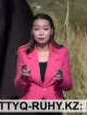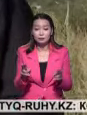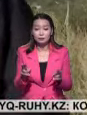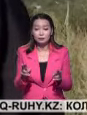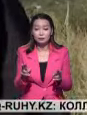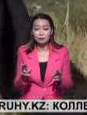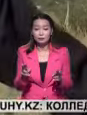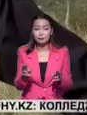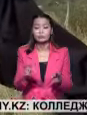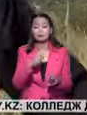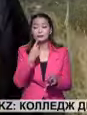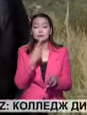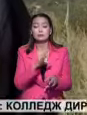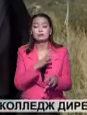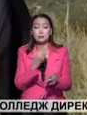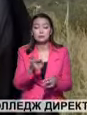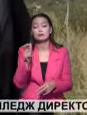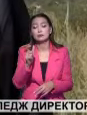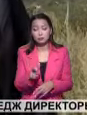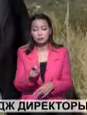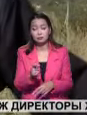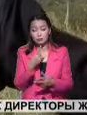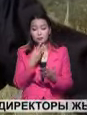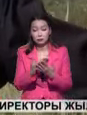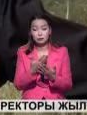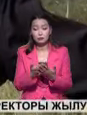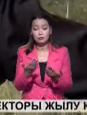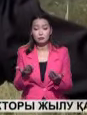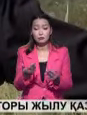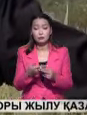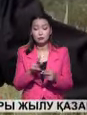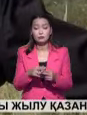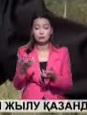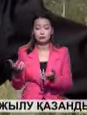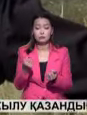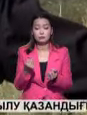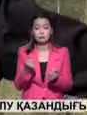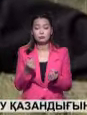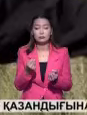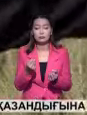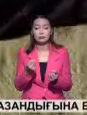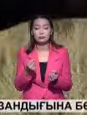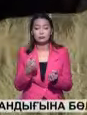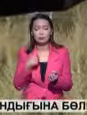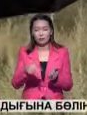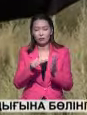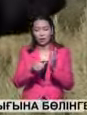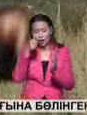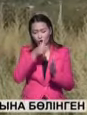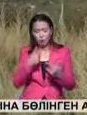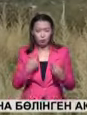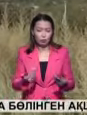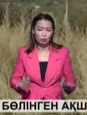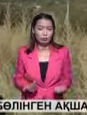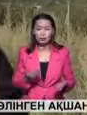Ол сол айтып жүрген адамды әкеп көрсетіңізші, мен 60 жыл міне өмір сүрем, бүйірді